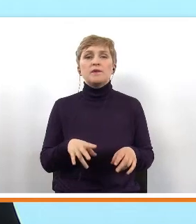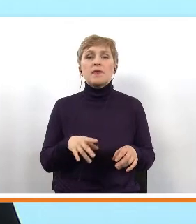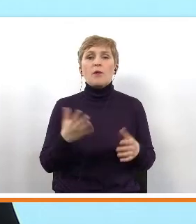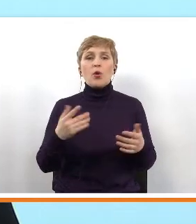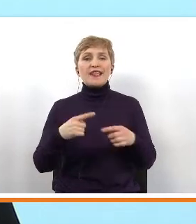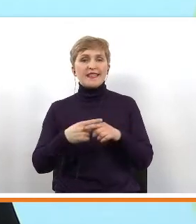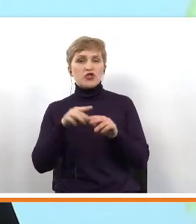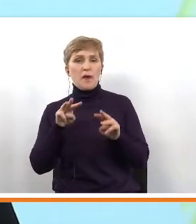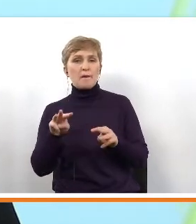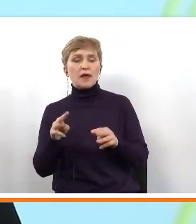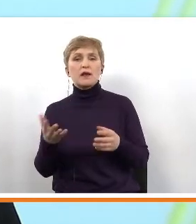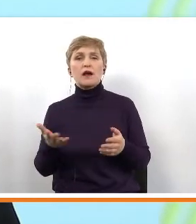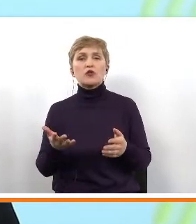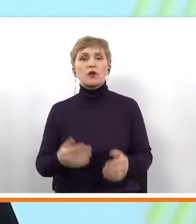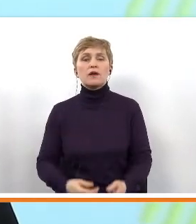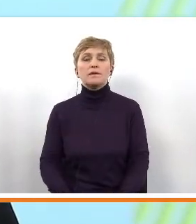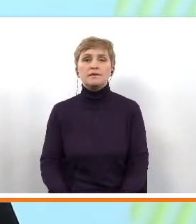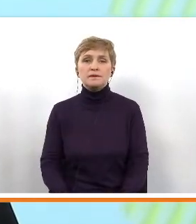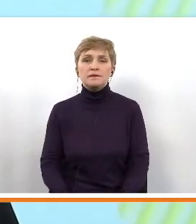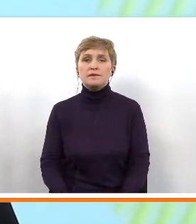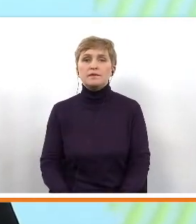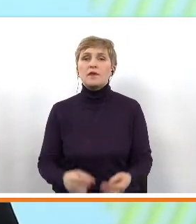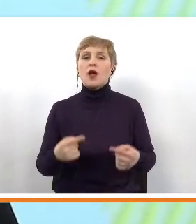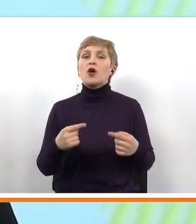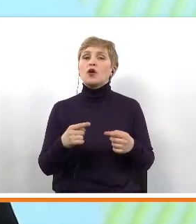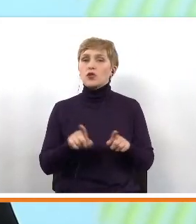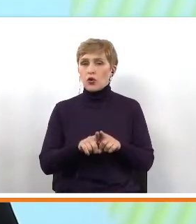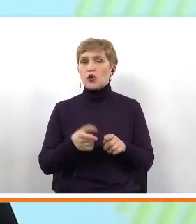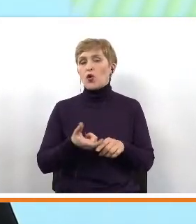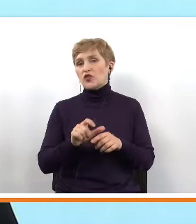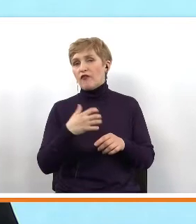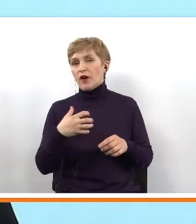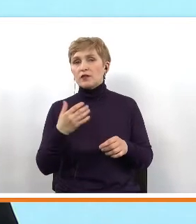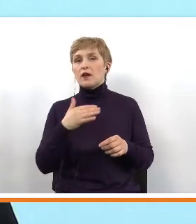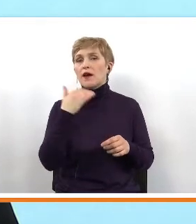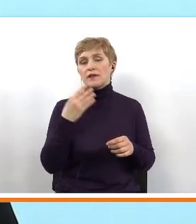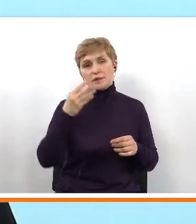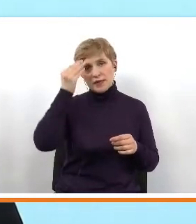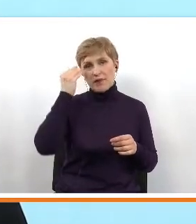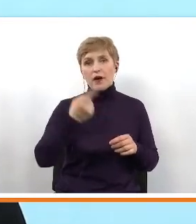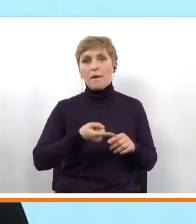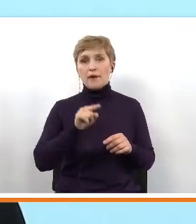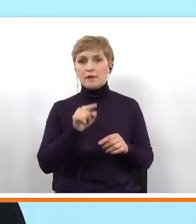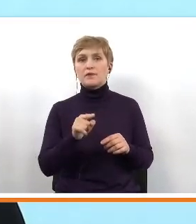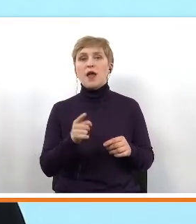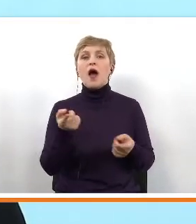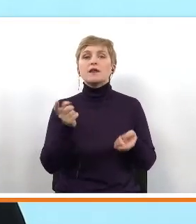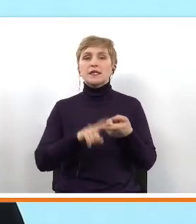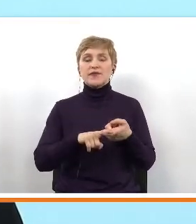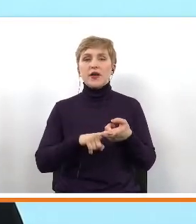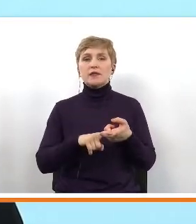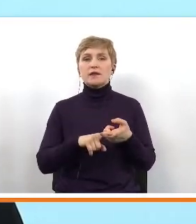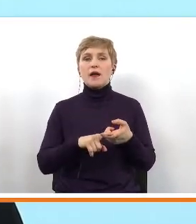технические моменты, которые тоже очень важны, и не хотелось бы про них забывать, и они касаются